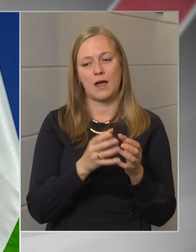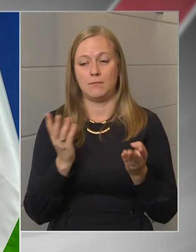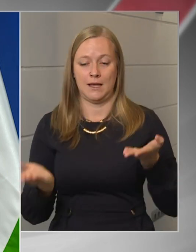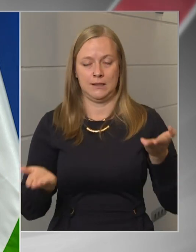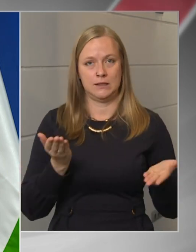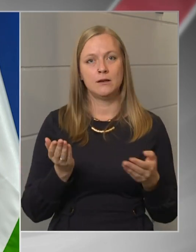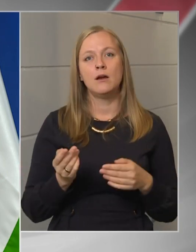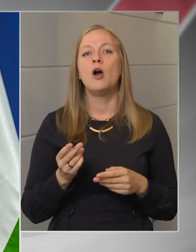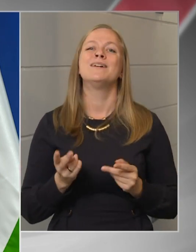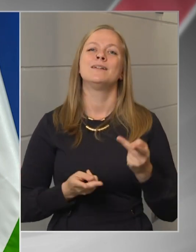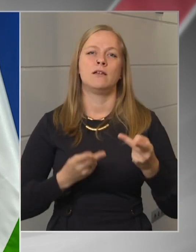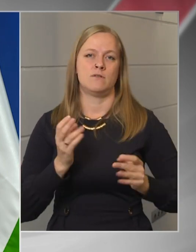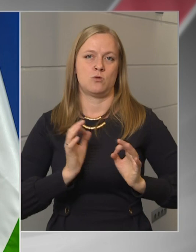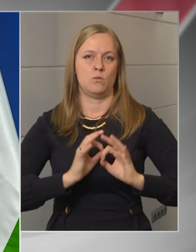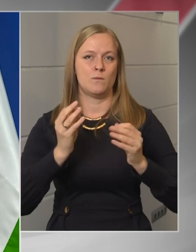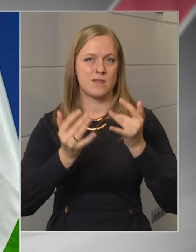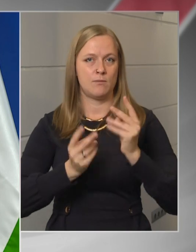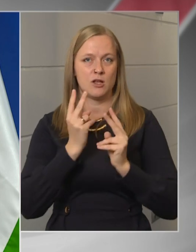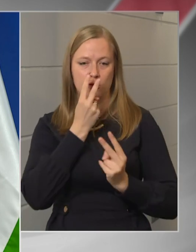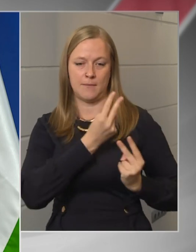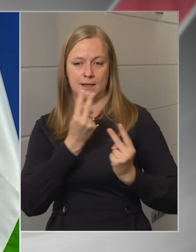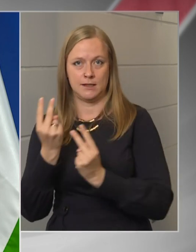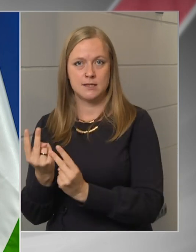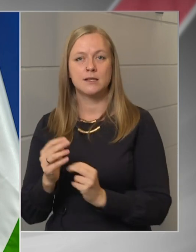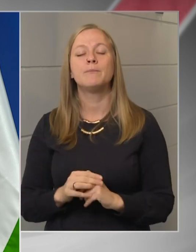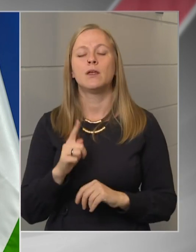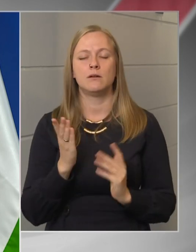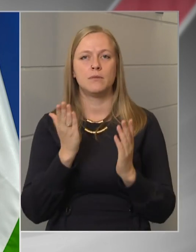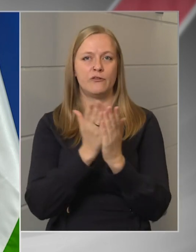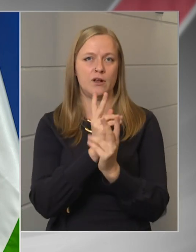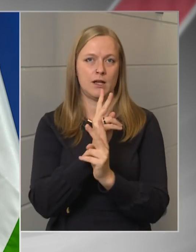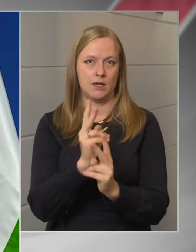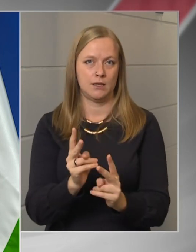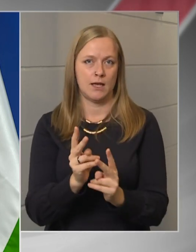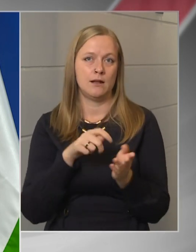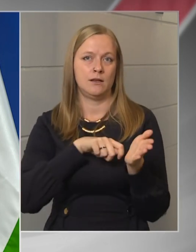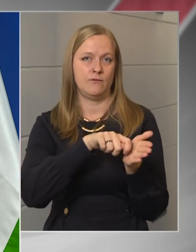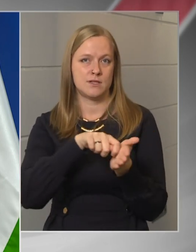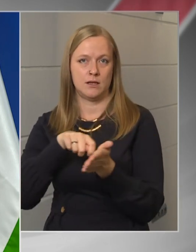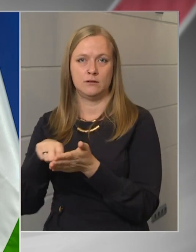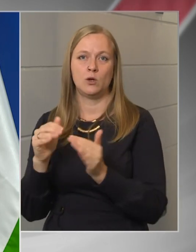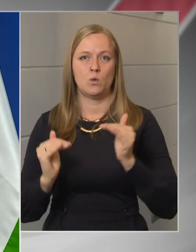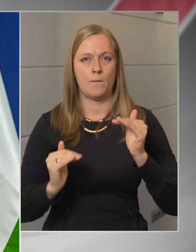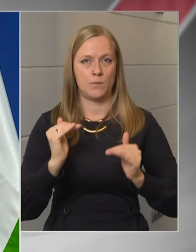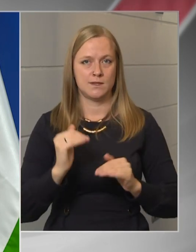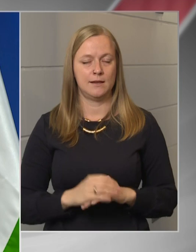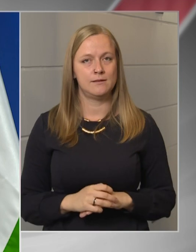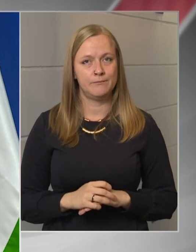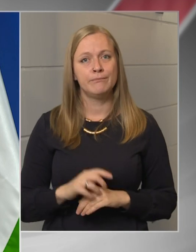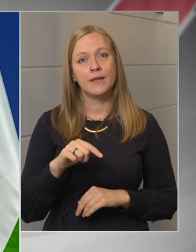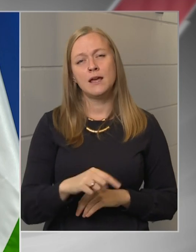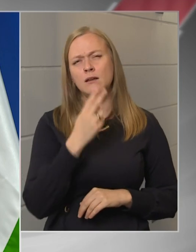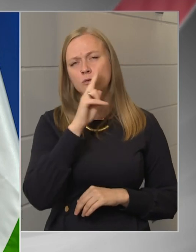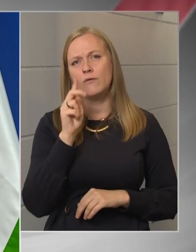kedvezőbb számítási módot kell figyelembe venni, annak megfelelően kell kifizetni a különbözetet. Erre